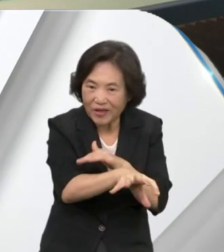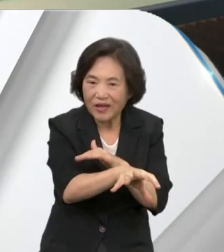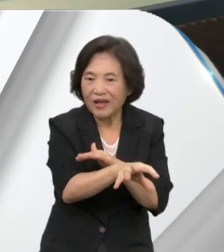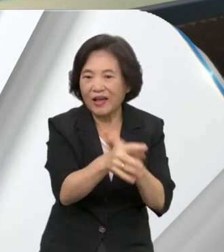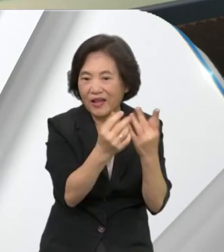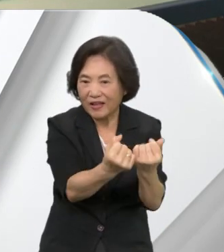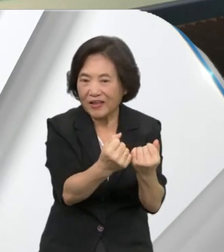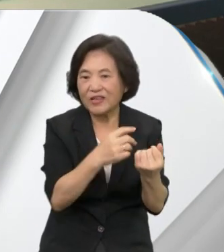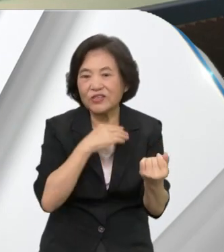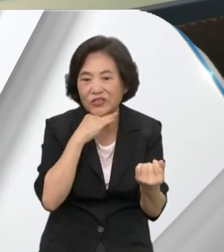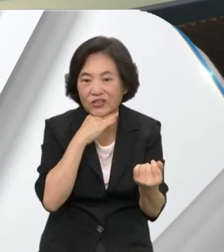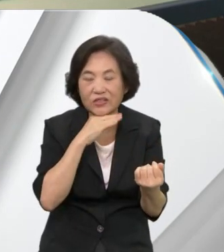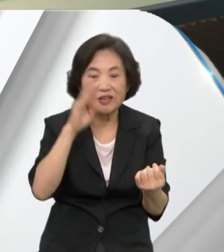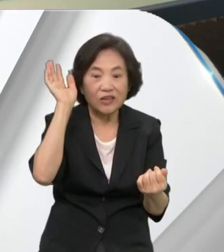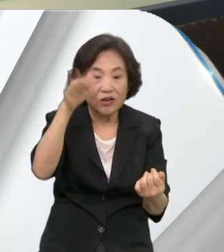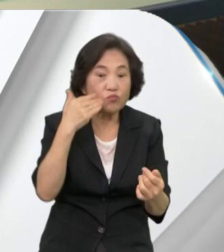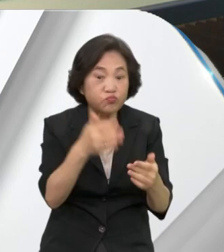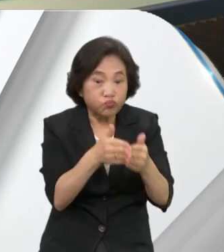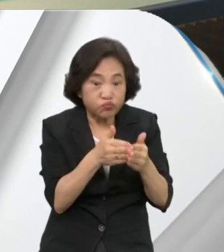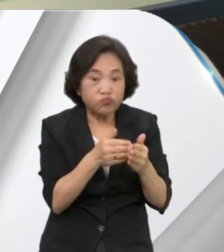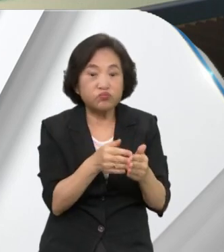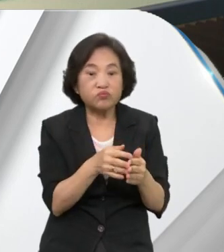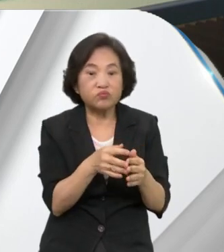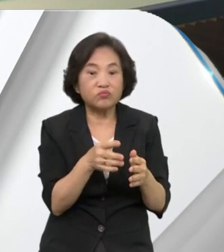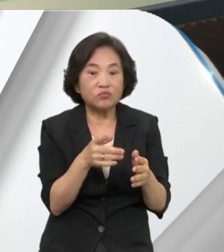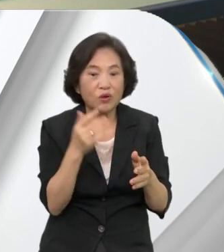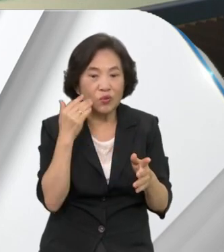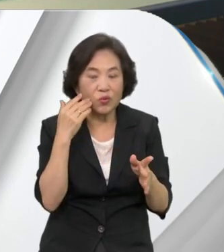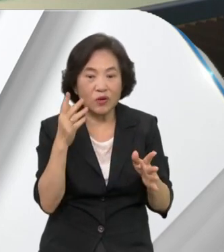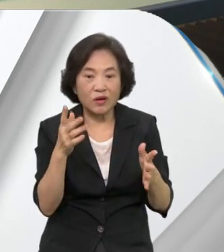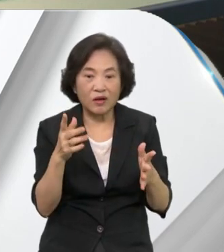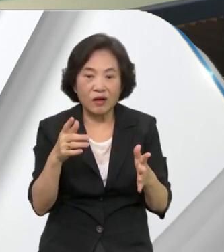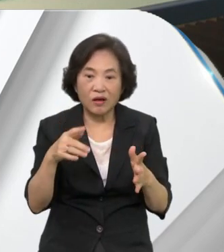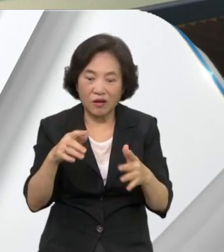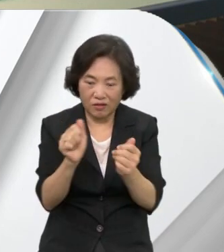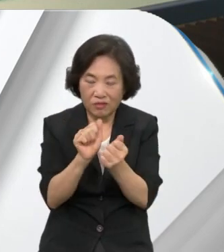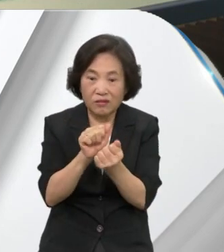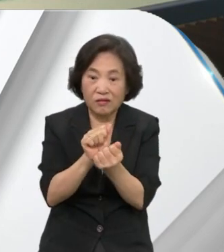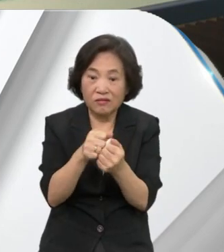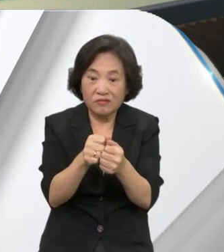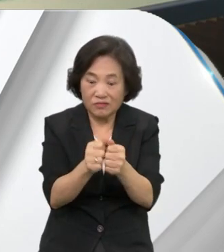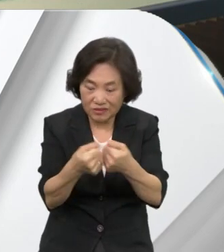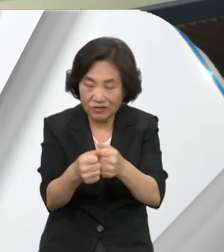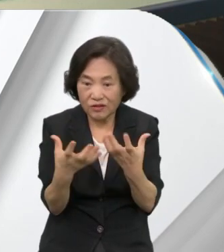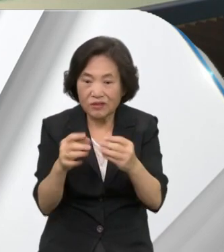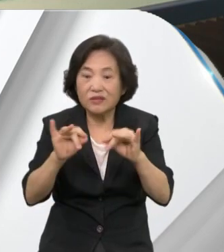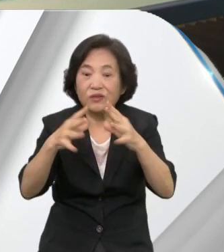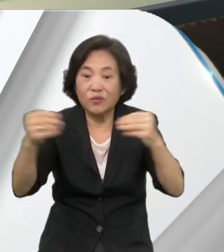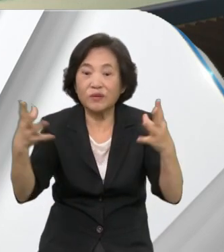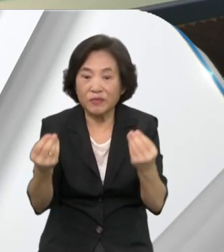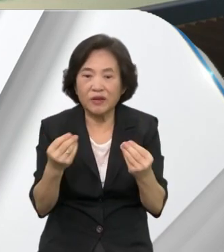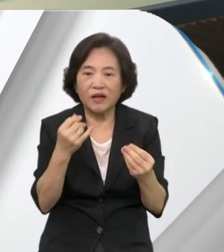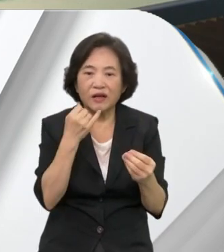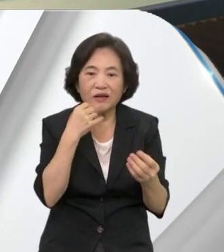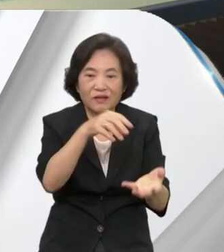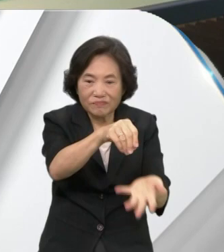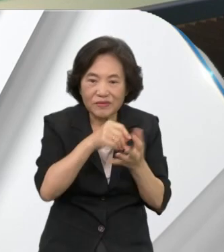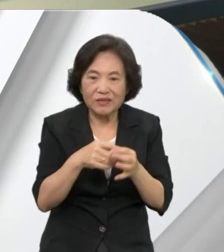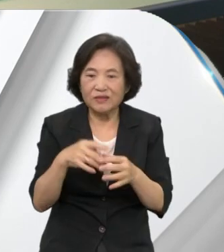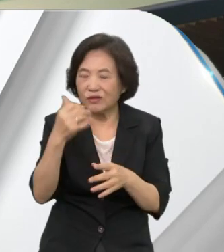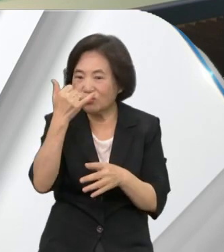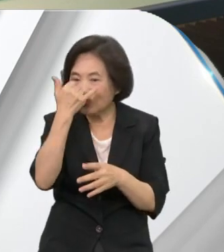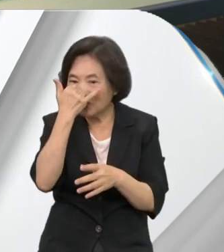室，哦，俺一摆需要个，如果俺没上番薯的个吼。就拿出来攞那个竹头一